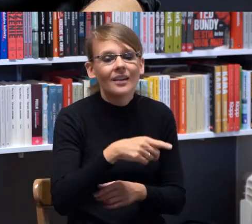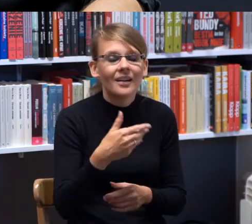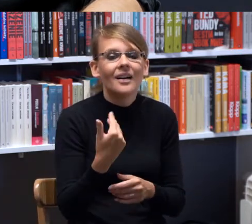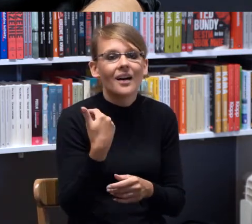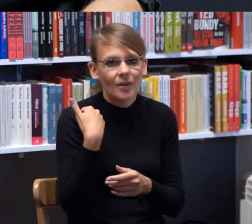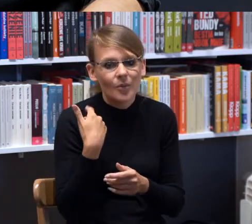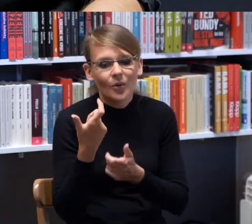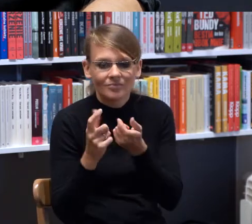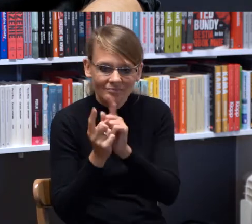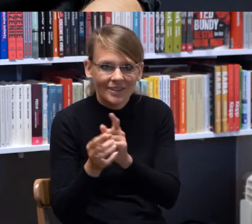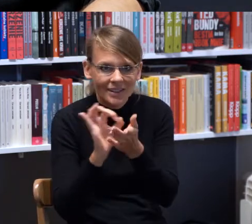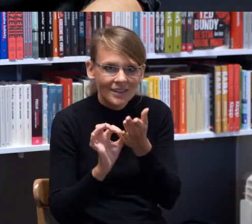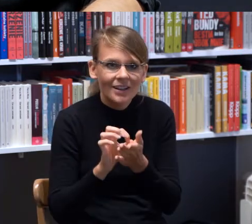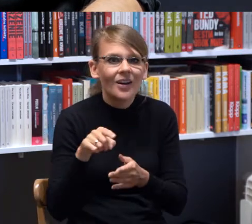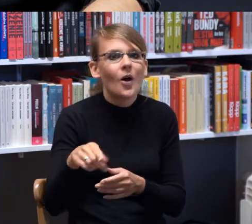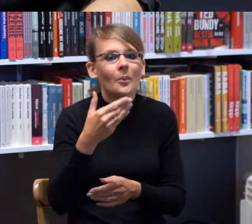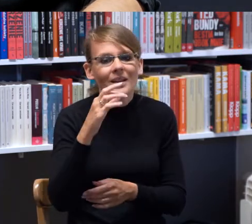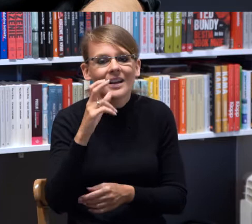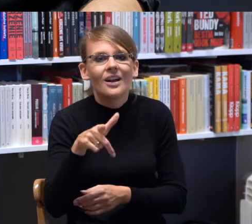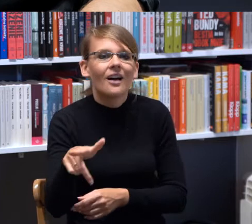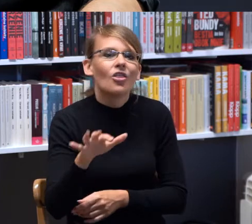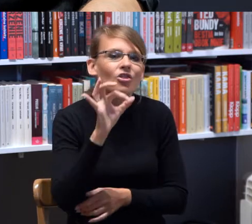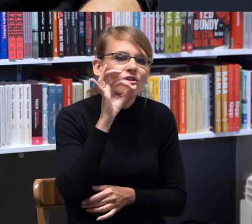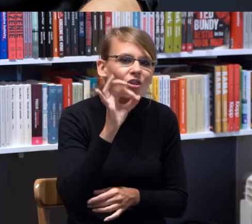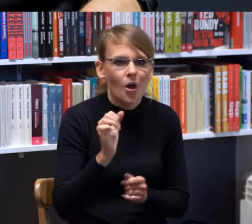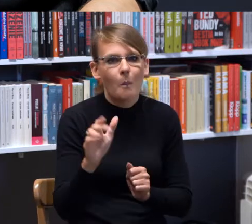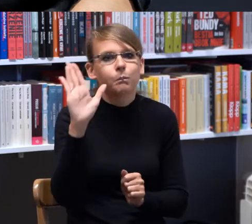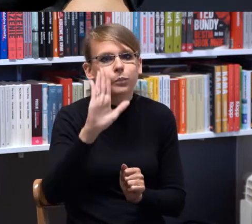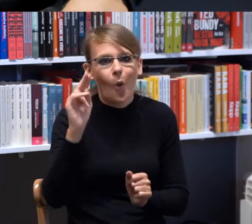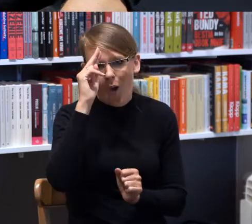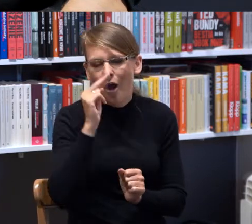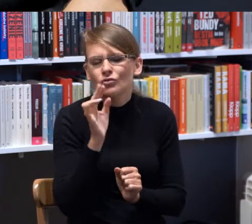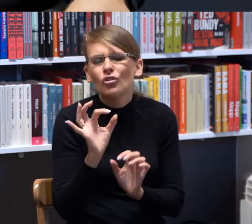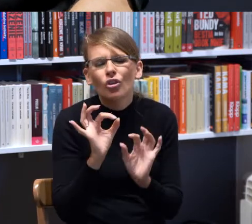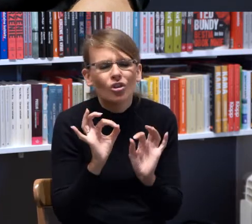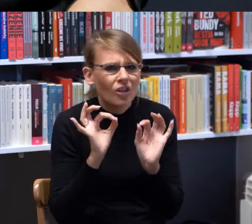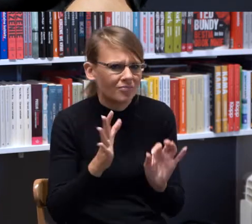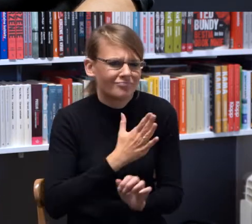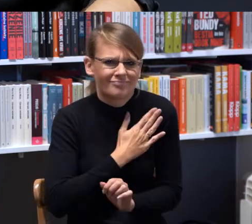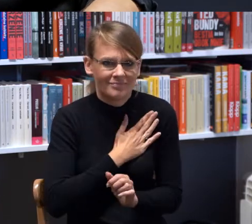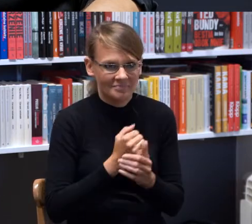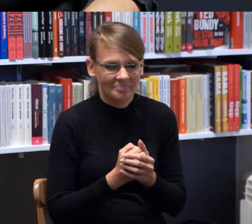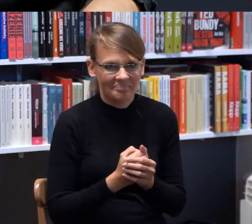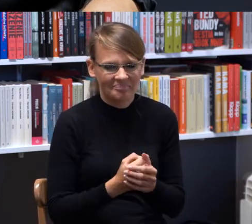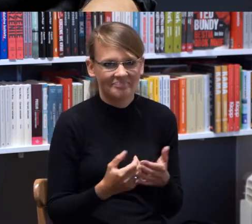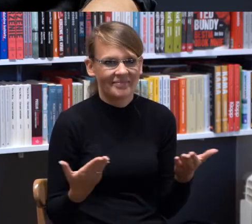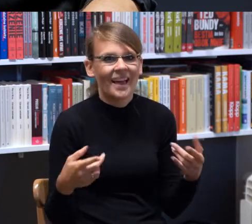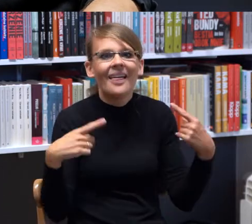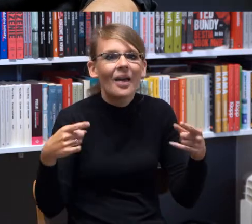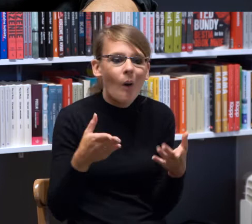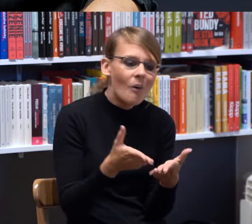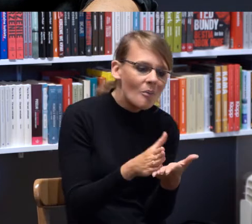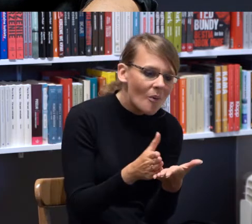ten mój Mireczek to był taki wręcz Bóg Ojciec, taki dobrotliwy. Jakby słuchajcie, no nie było tego Mireczka